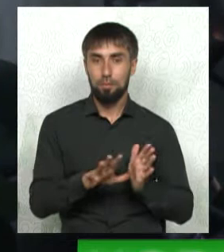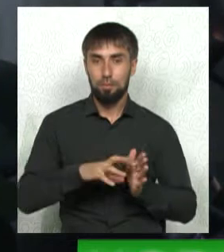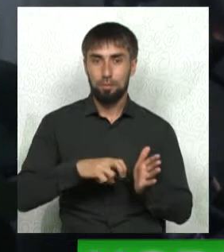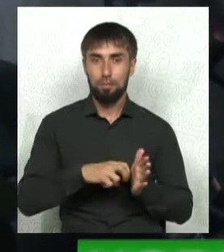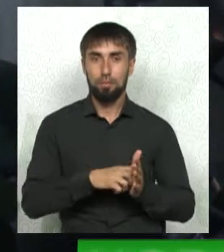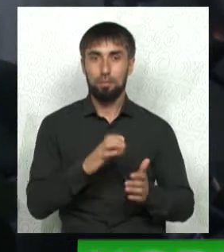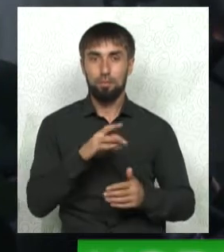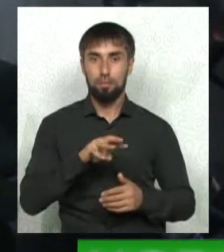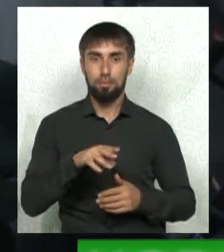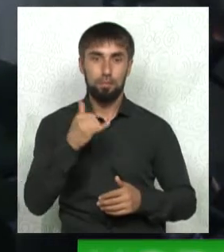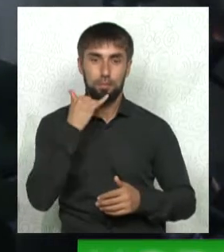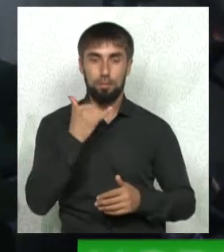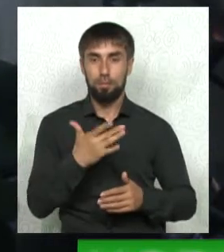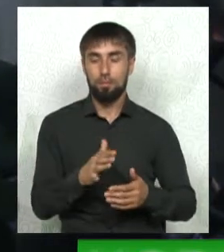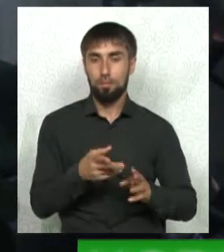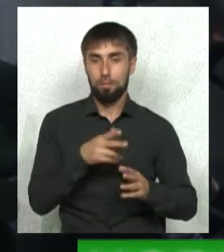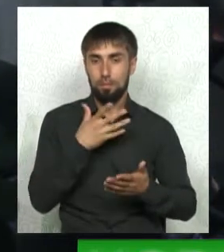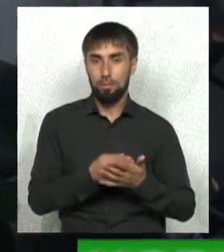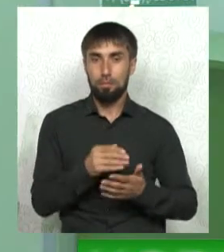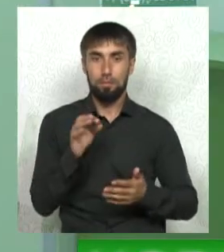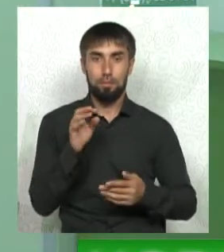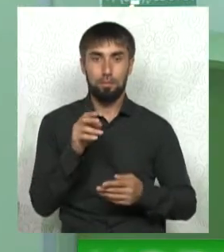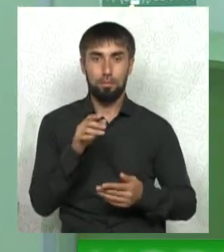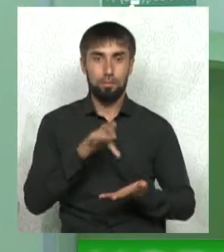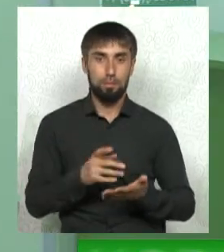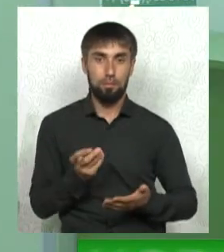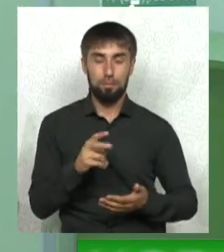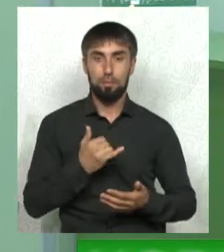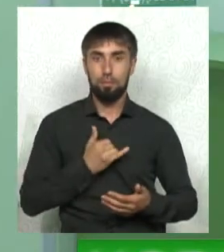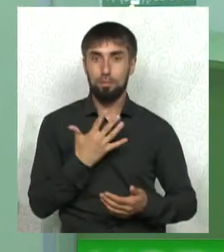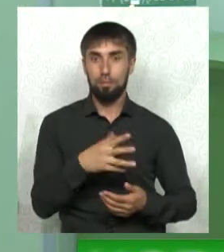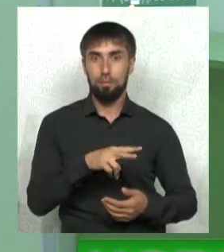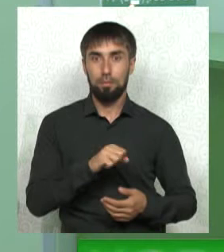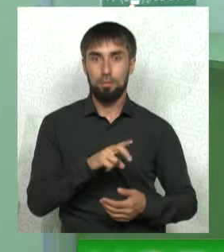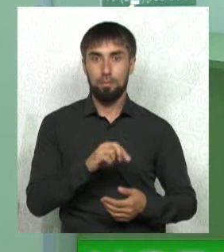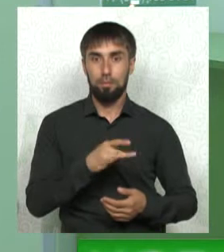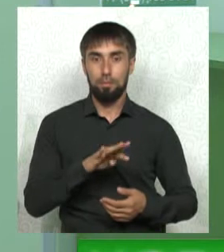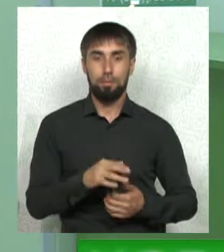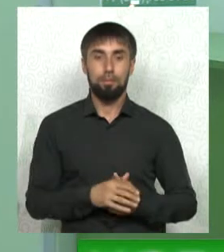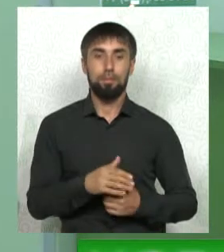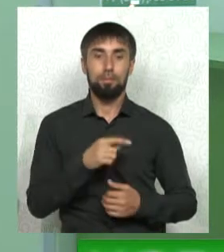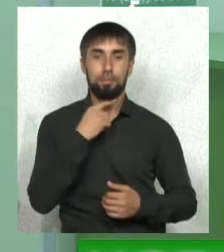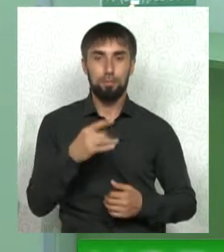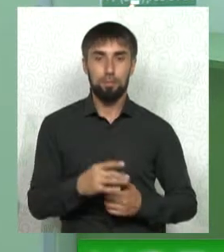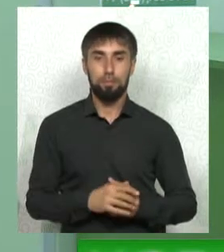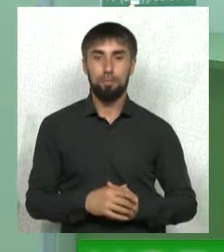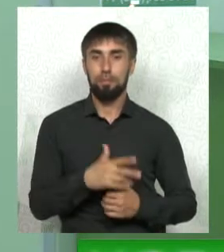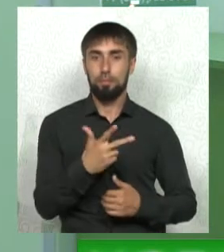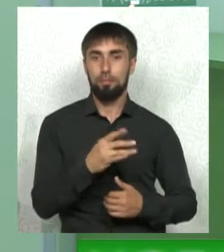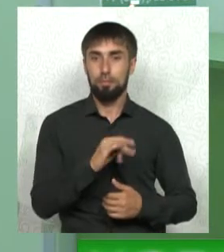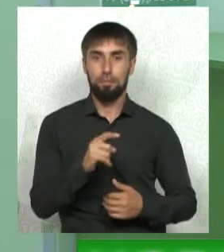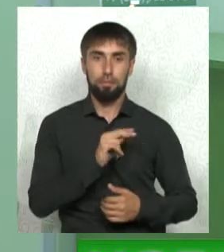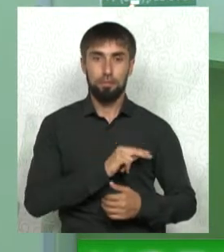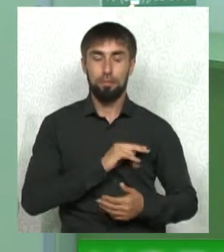почте, СМС, телефону или придя лично в центр. У нас 5 лабораторий по республике. 3 из них